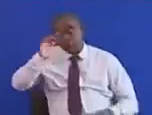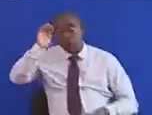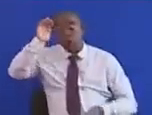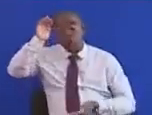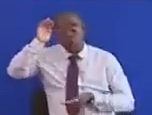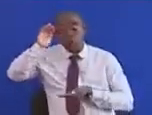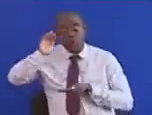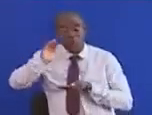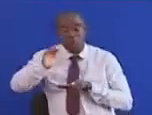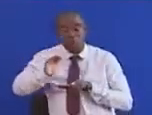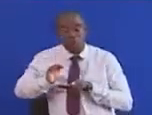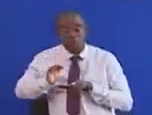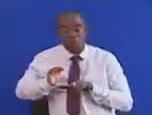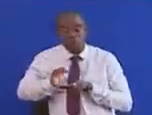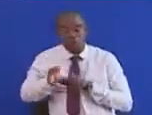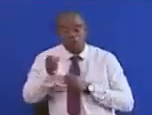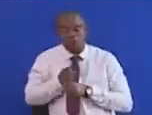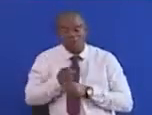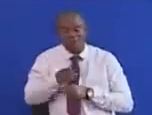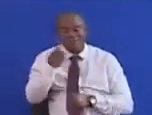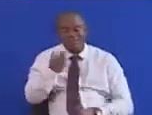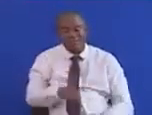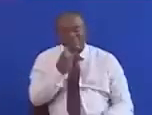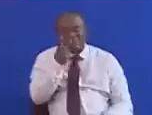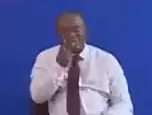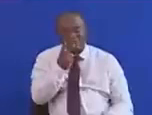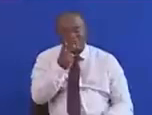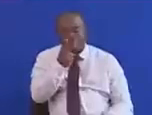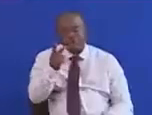takriban watumishi